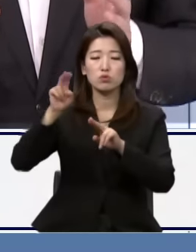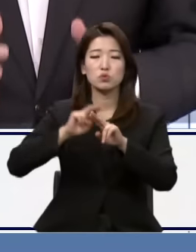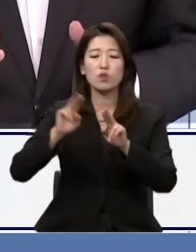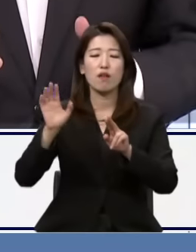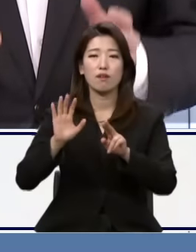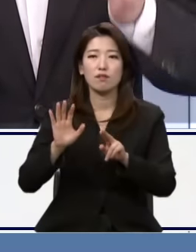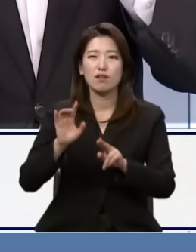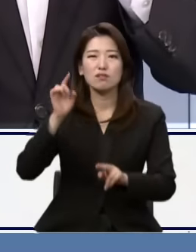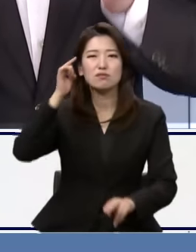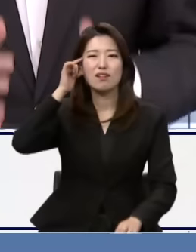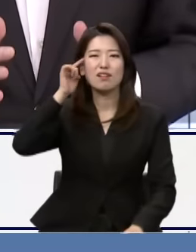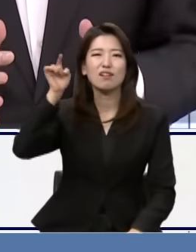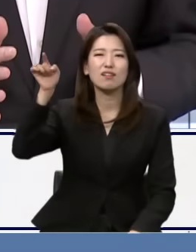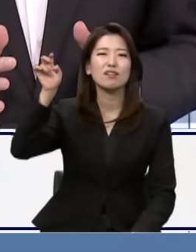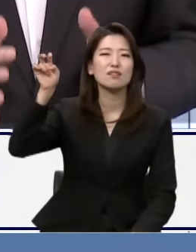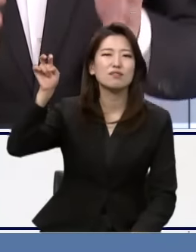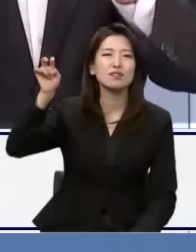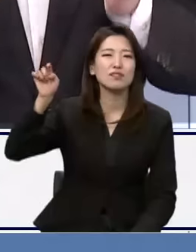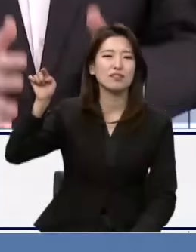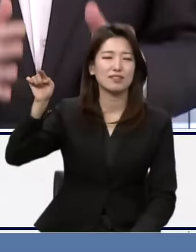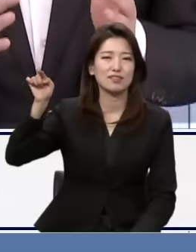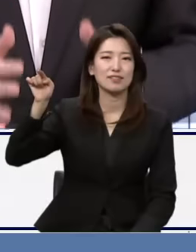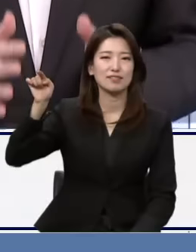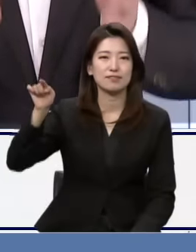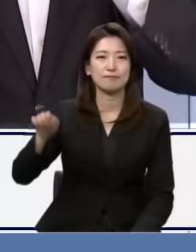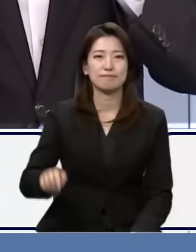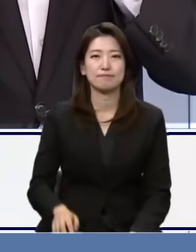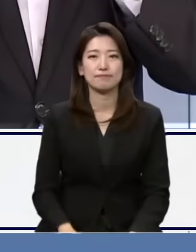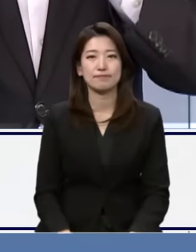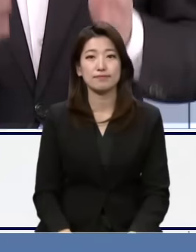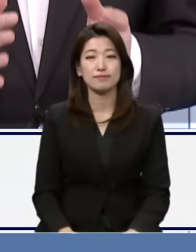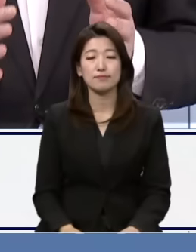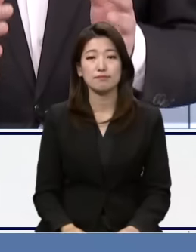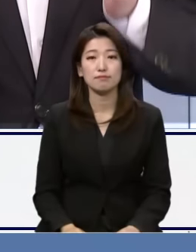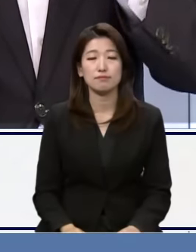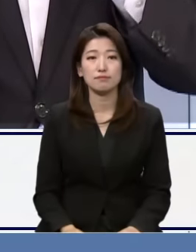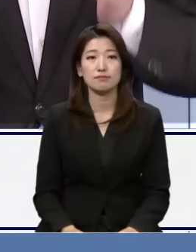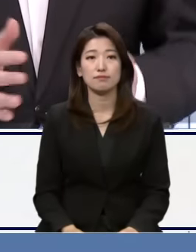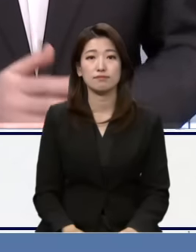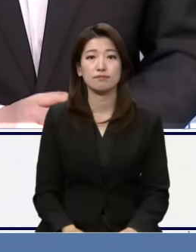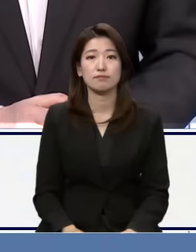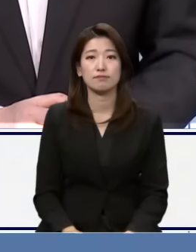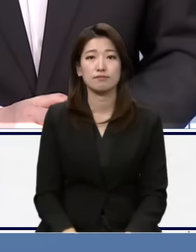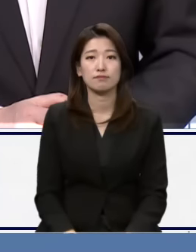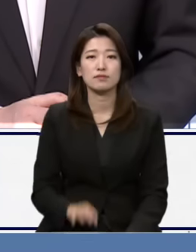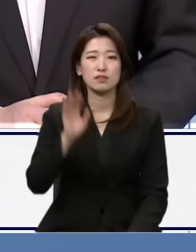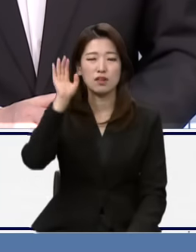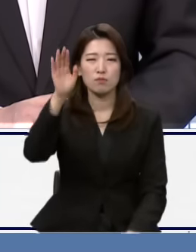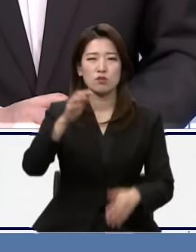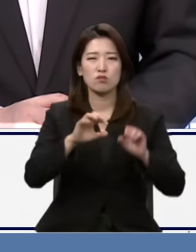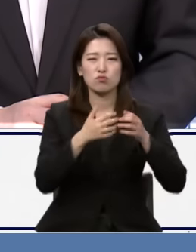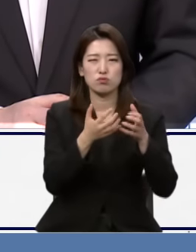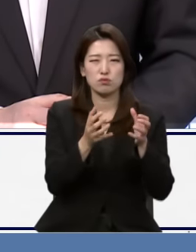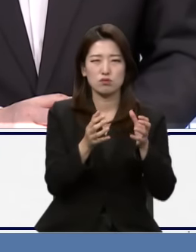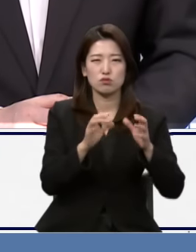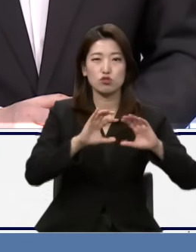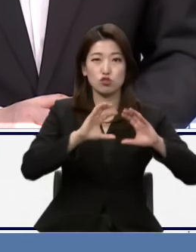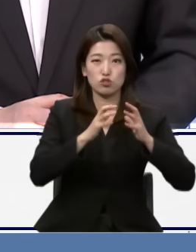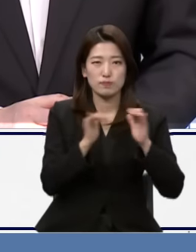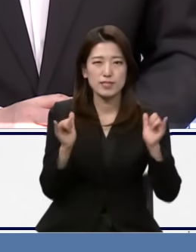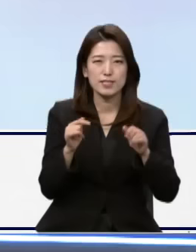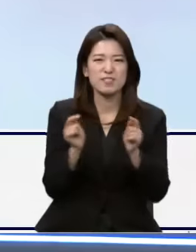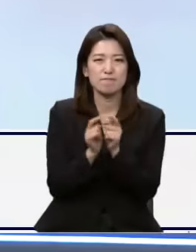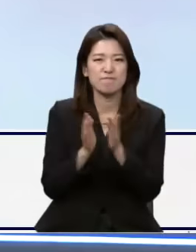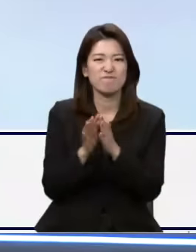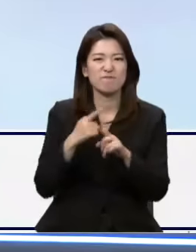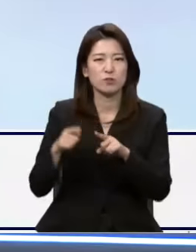이재명 대표의 판단이 내려진 거고 거기에 대한 또 국민적 평가와 심판이 저는 있을 거라고 봅니다네 지금 이재명